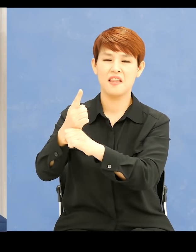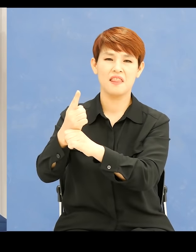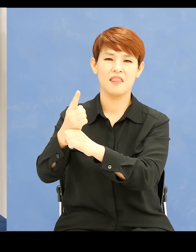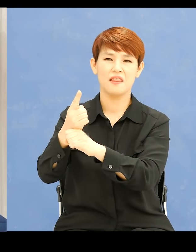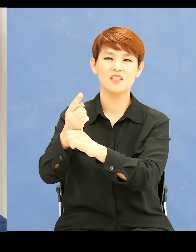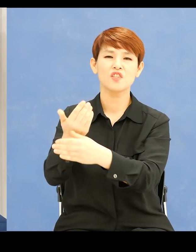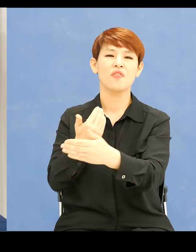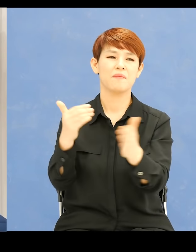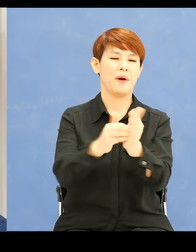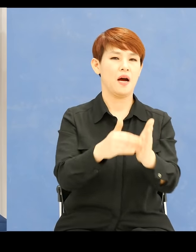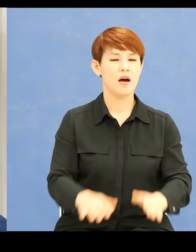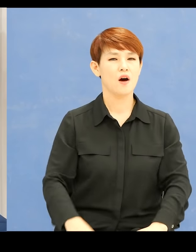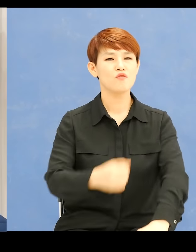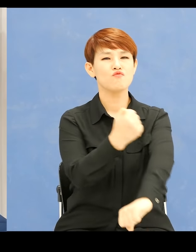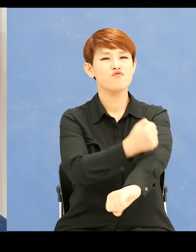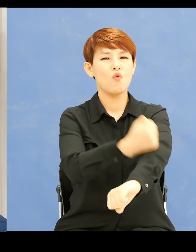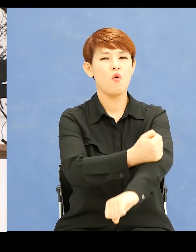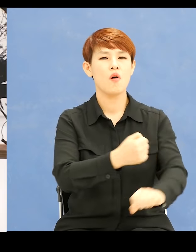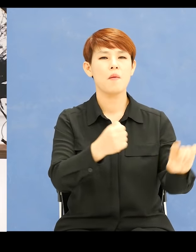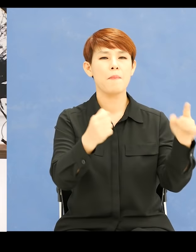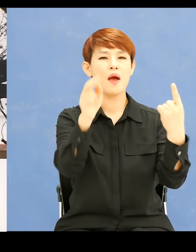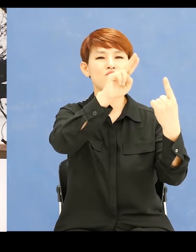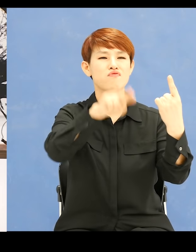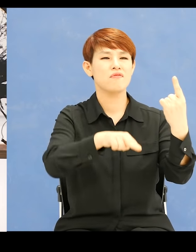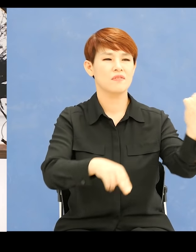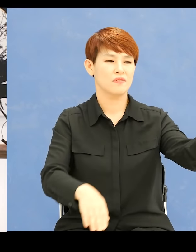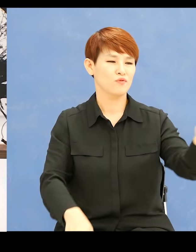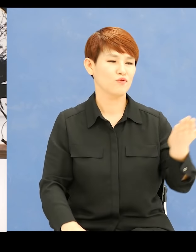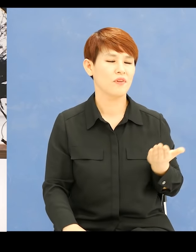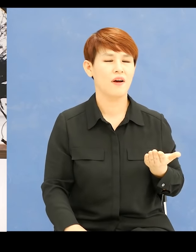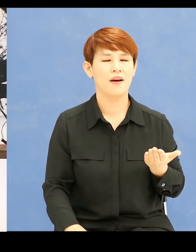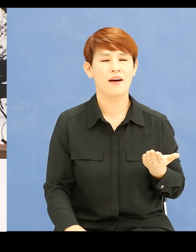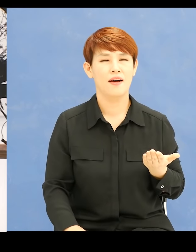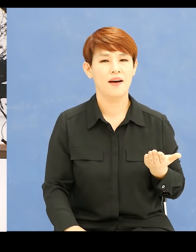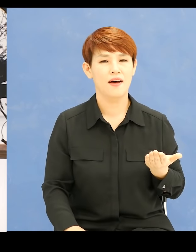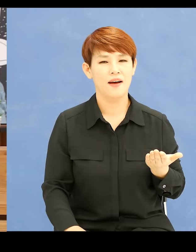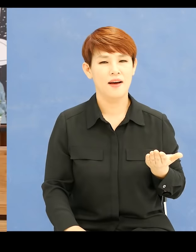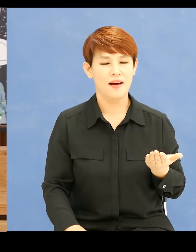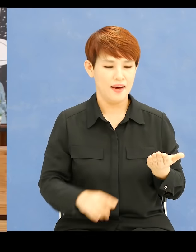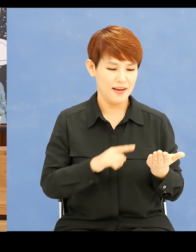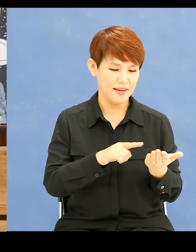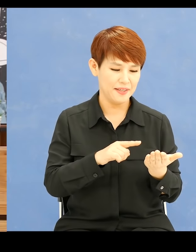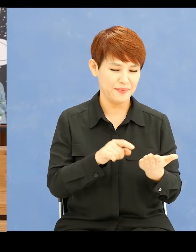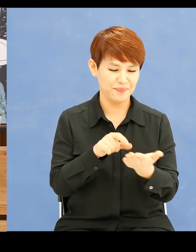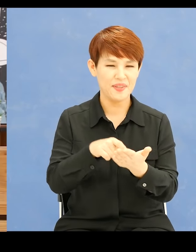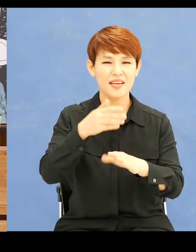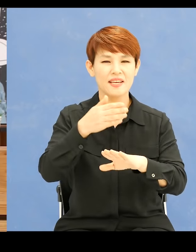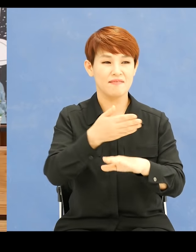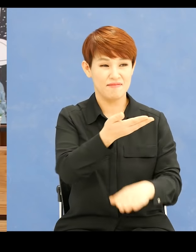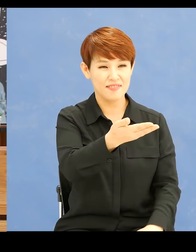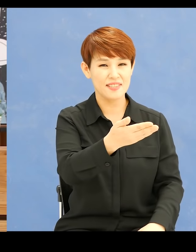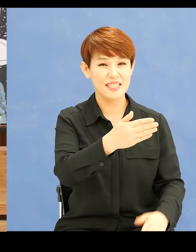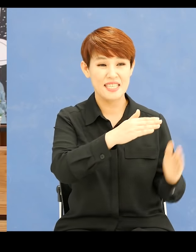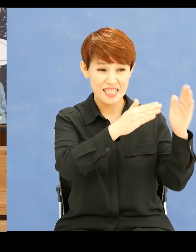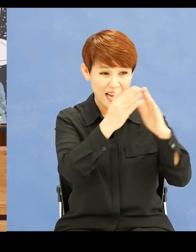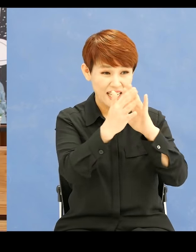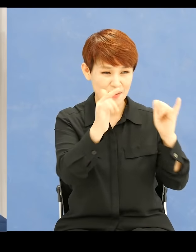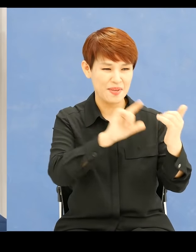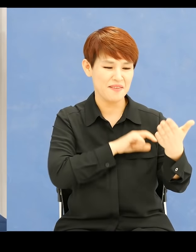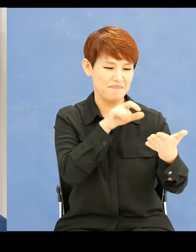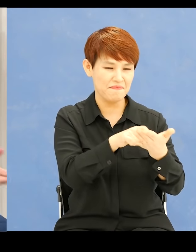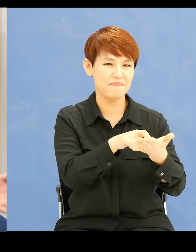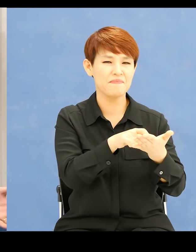수고했어요 하고 100불을 딱 주더라고요. 100불 수고비로. 예. 그 정도군요. 그거 이제 그분 이름으로 감사헌금 그냥 드리고